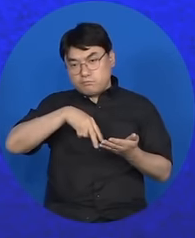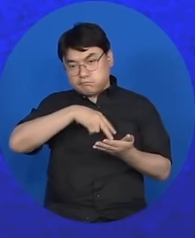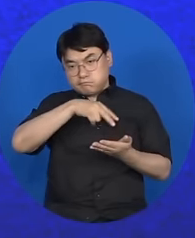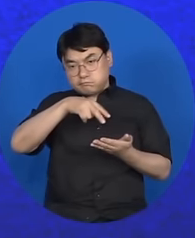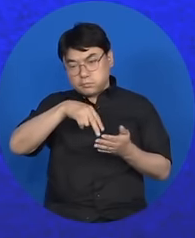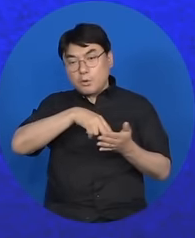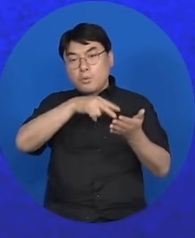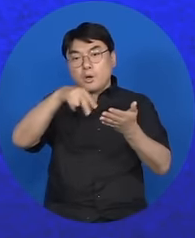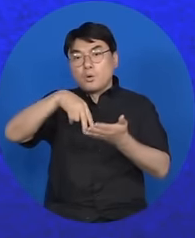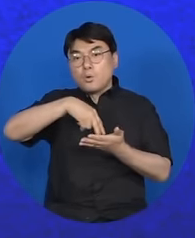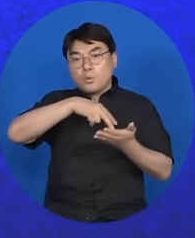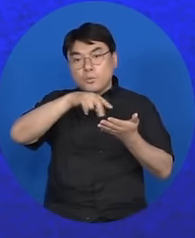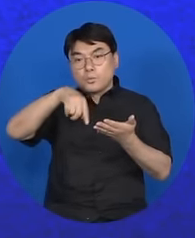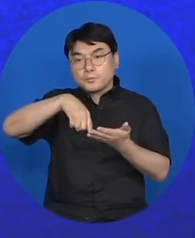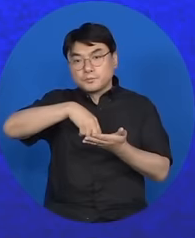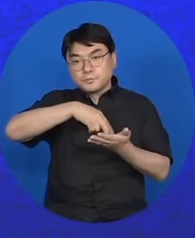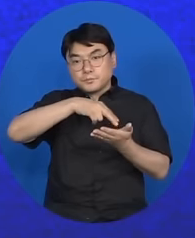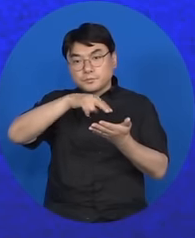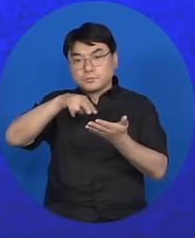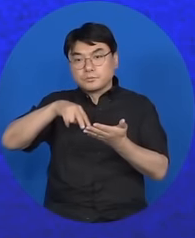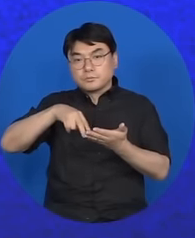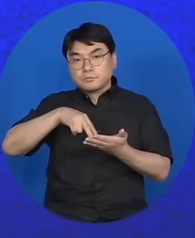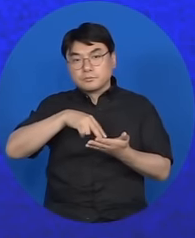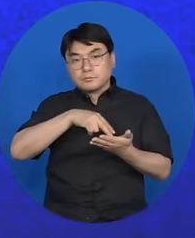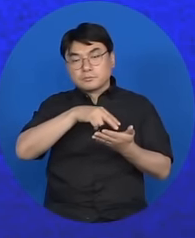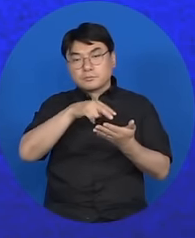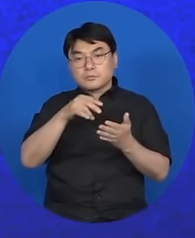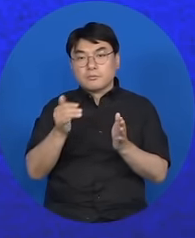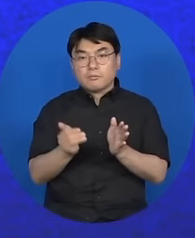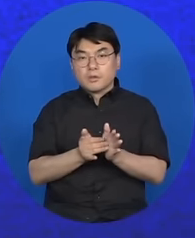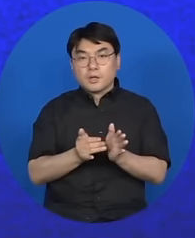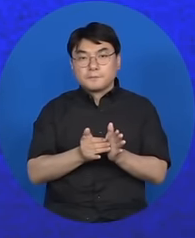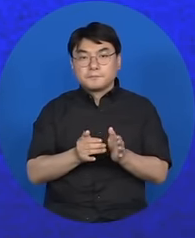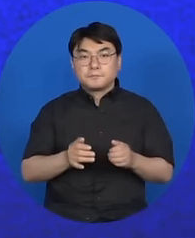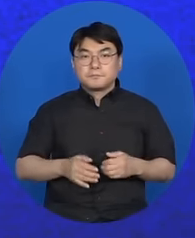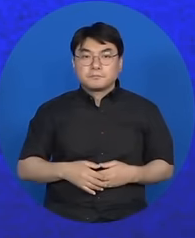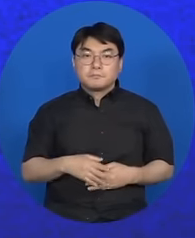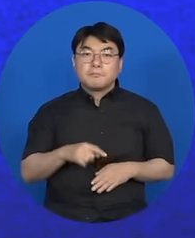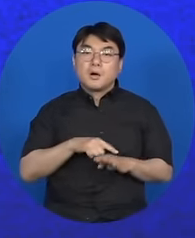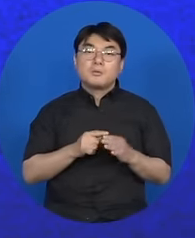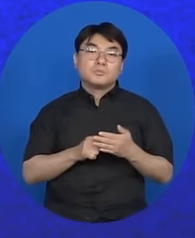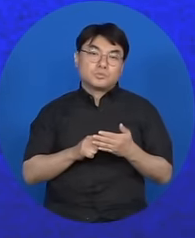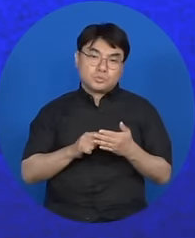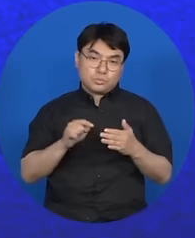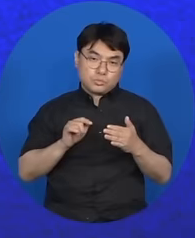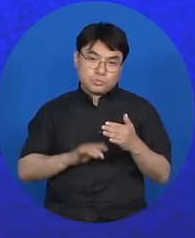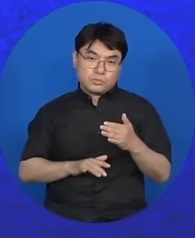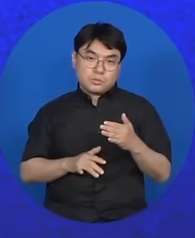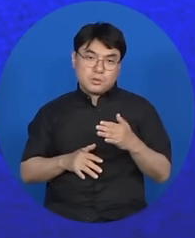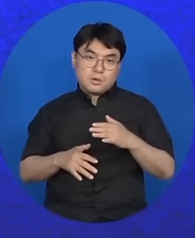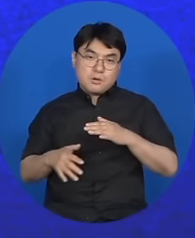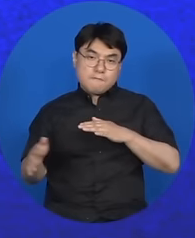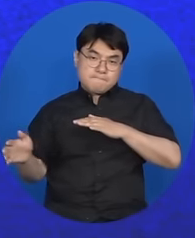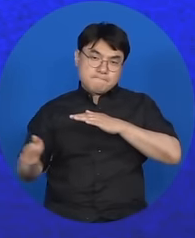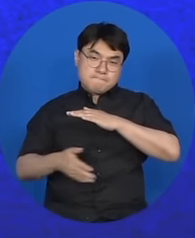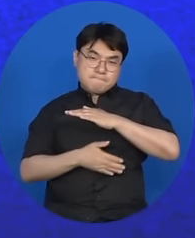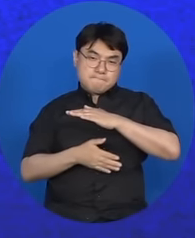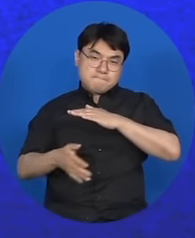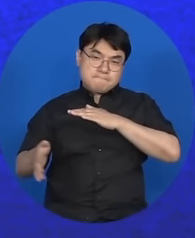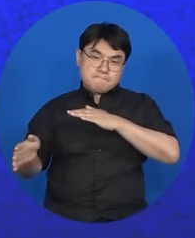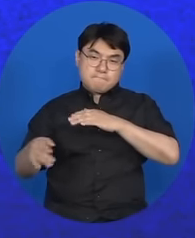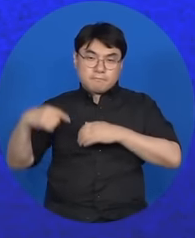사람이 바로 이 넷이였습니다. 그의 마음속에는 뭔가 다른 것으로 채울 수 없는